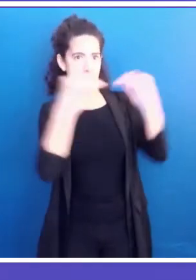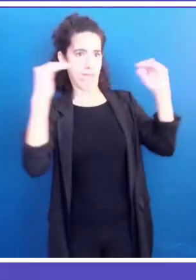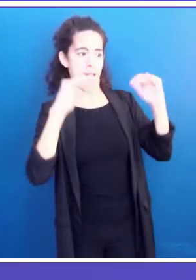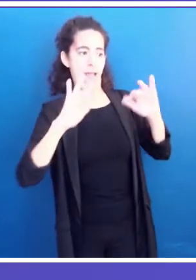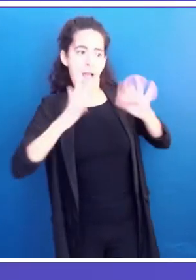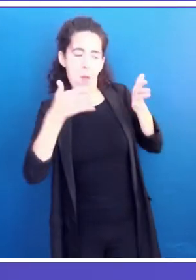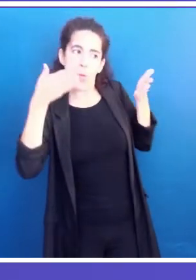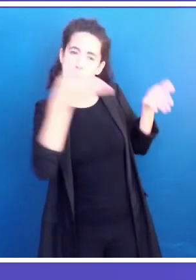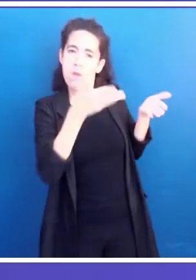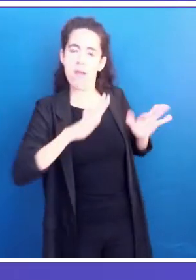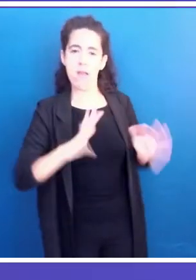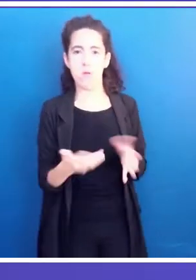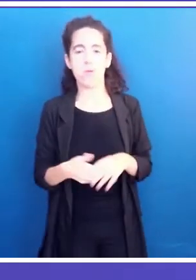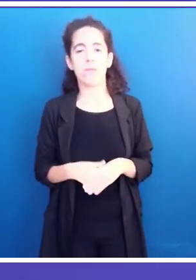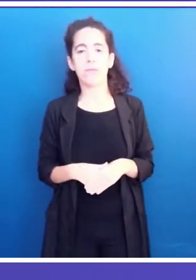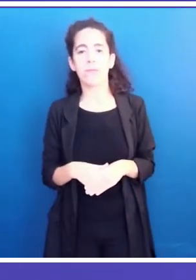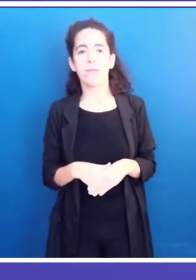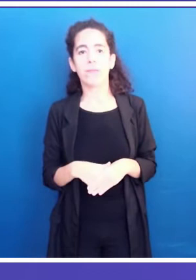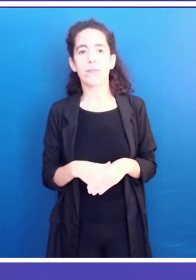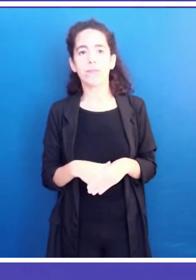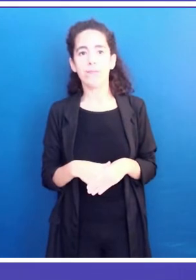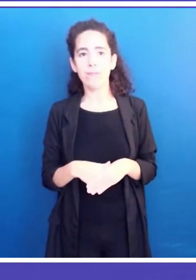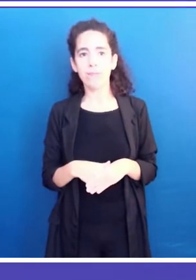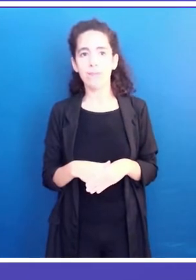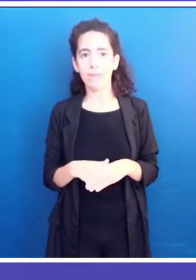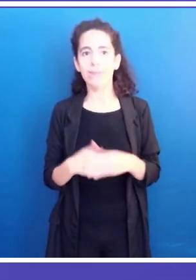شكرا ماريا، شكرا جزيلا.